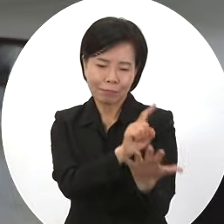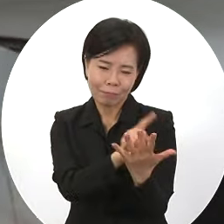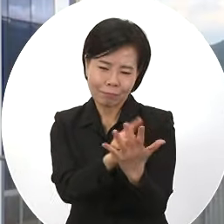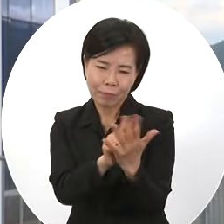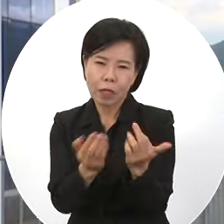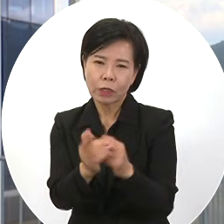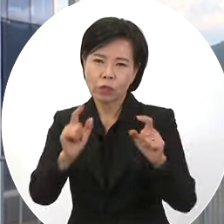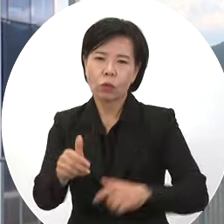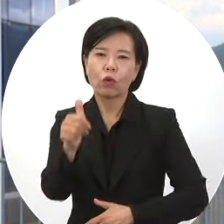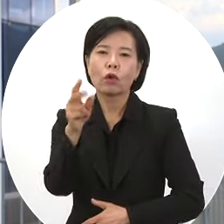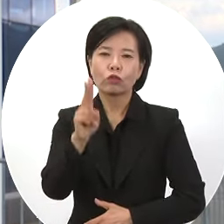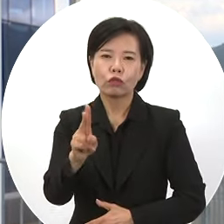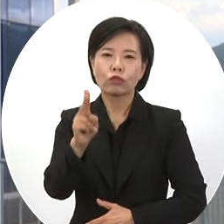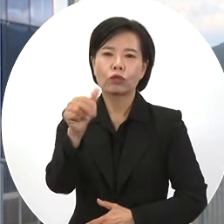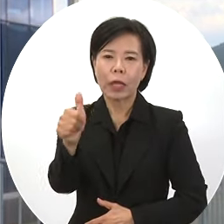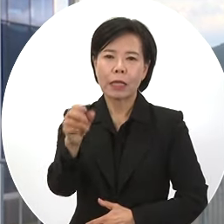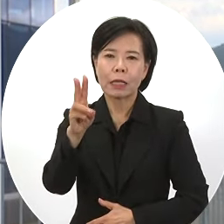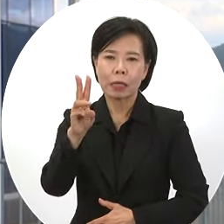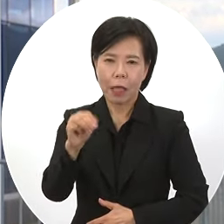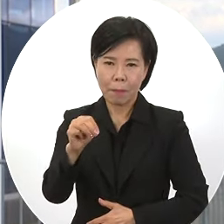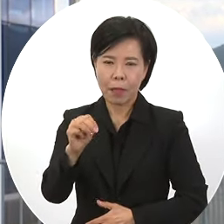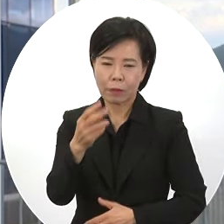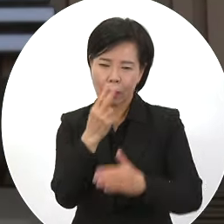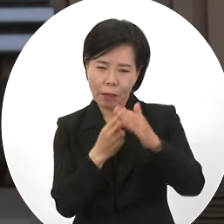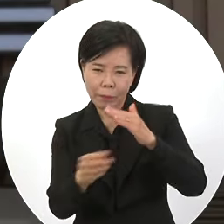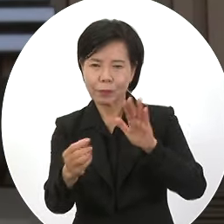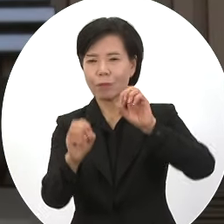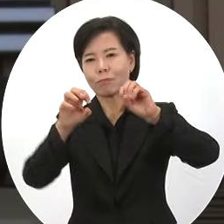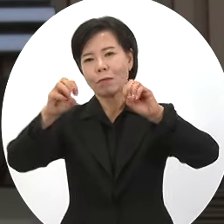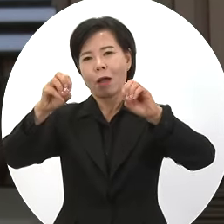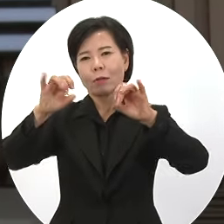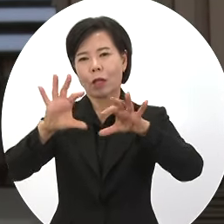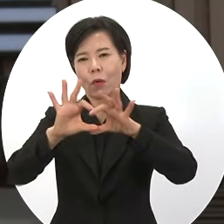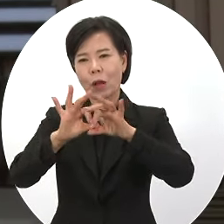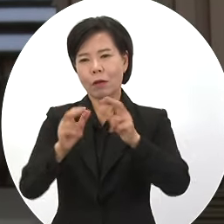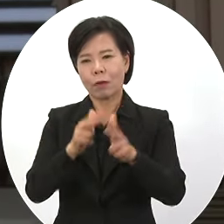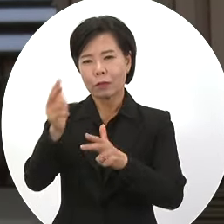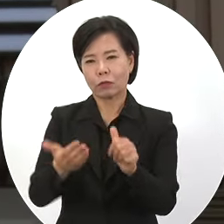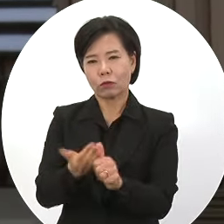만나 제주 UAM의 비전을 알리고 관련 산업